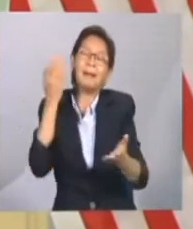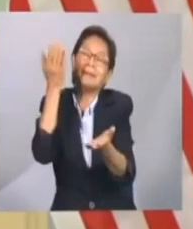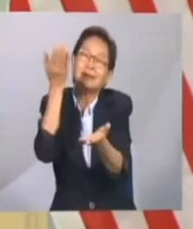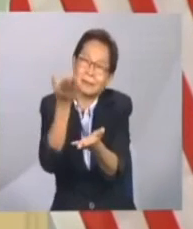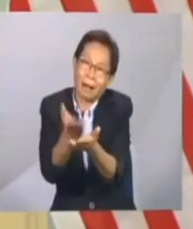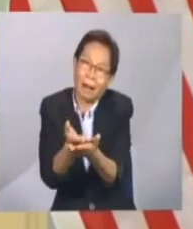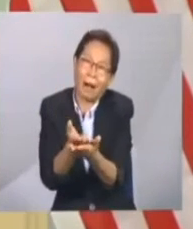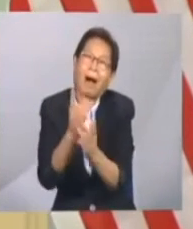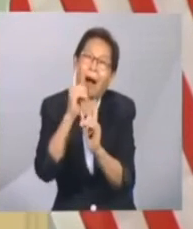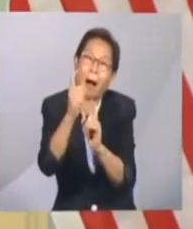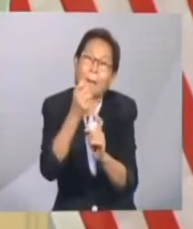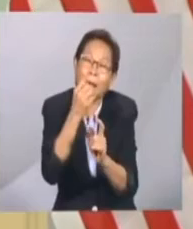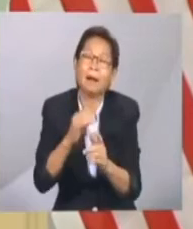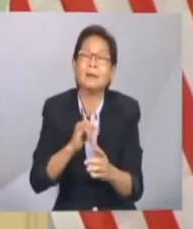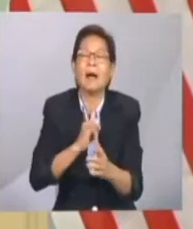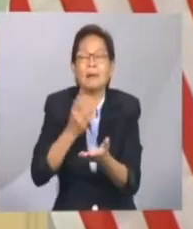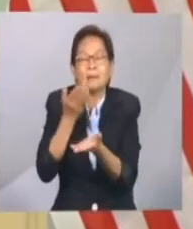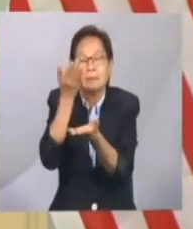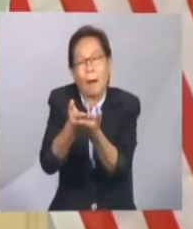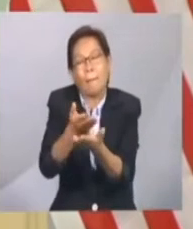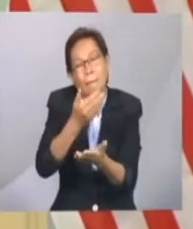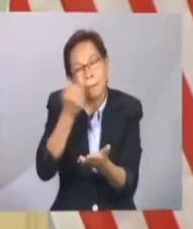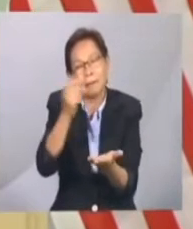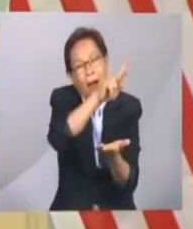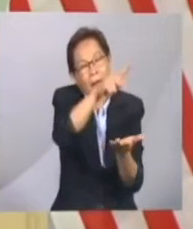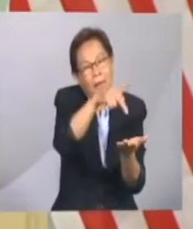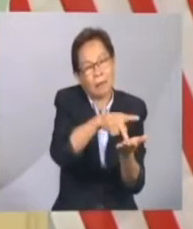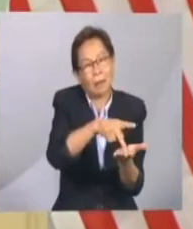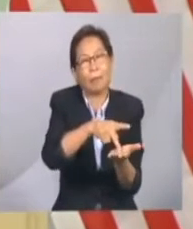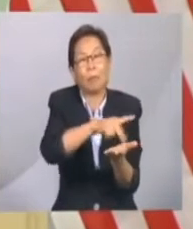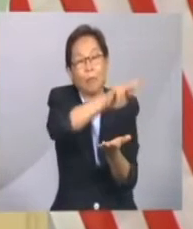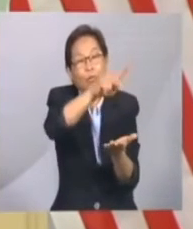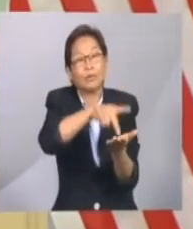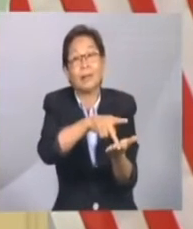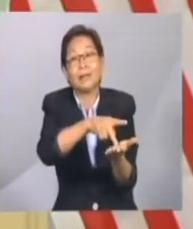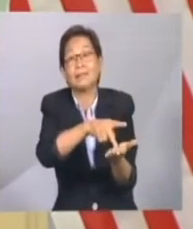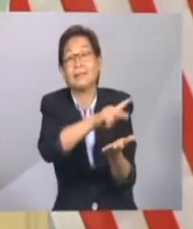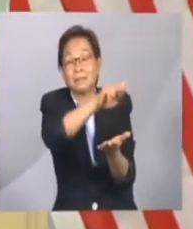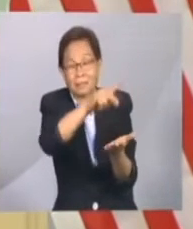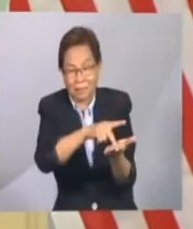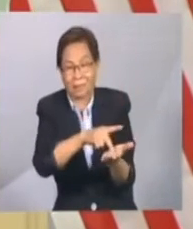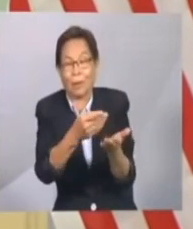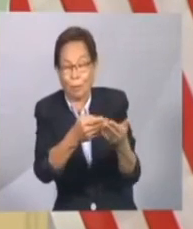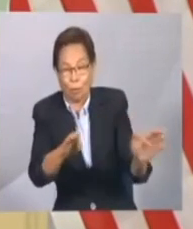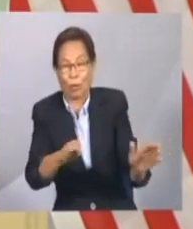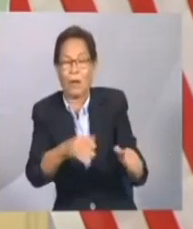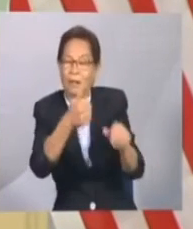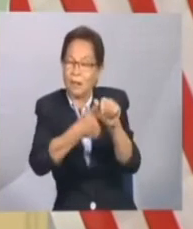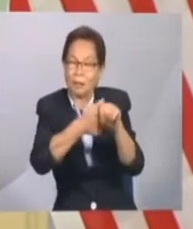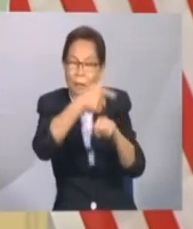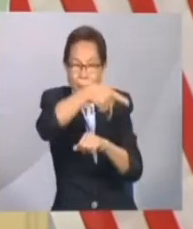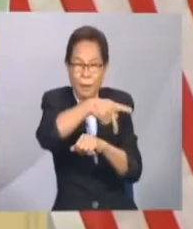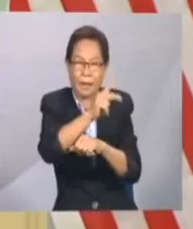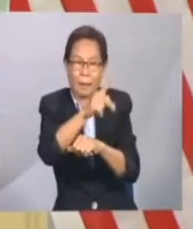mereka menghantar ke pusat-pusat operasi yang dibuka di setiap PKPD tersebut,